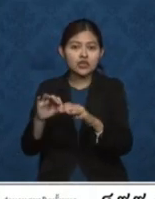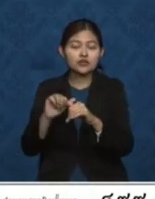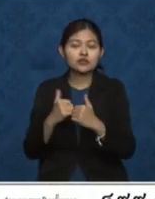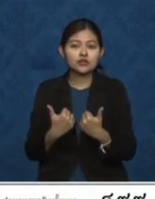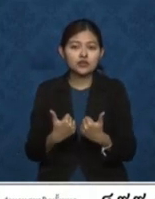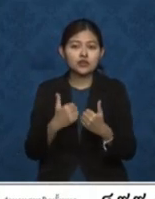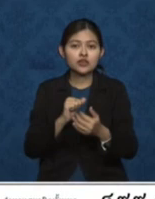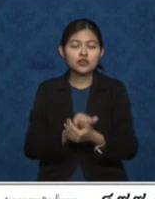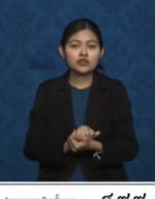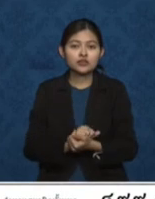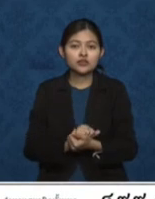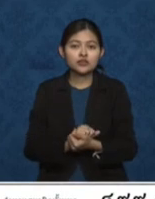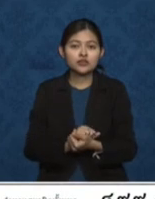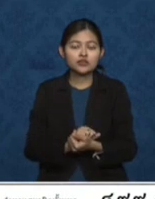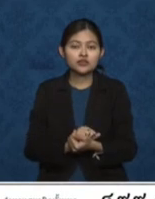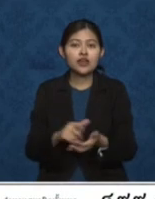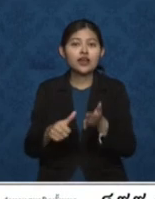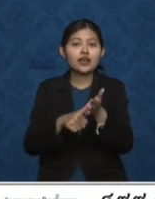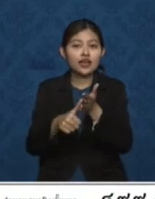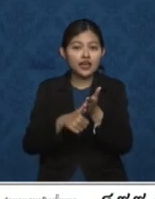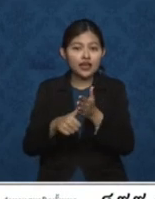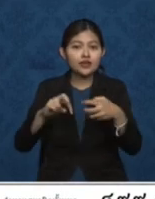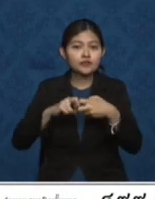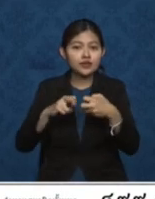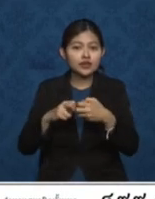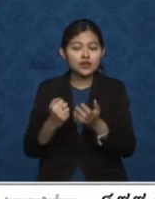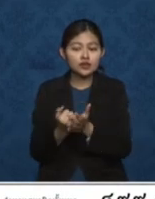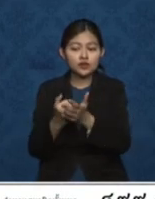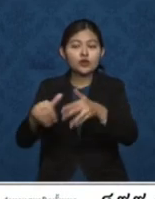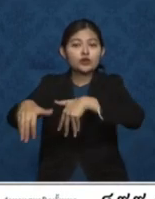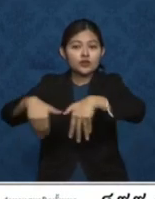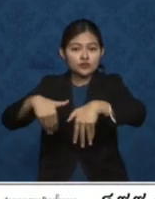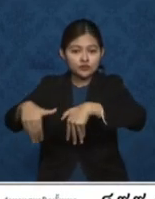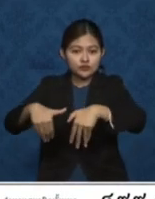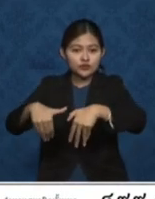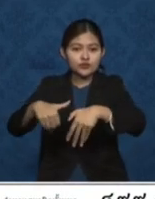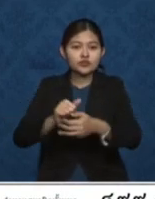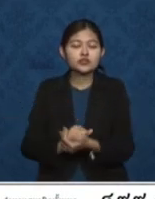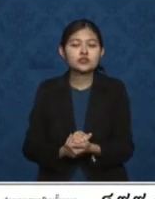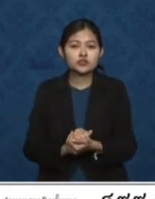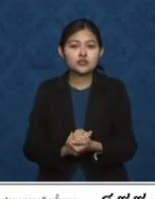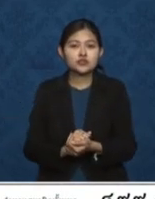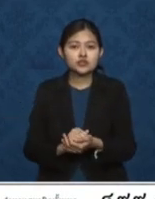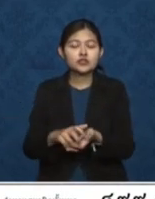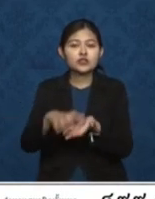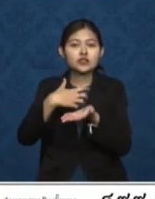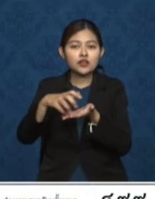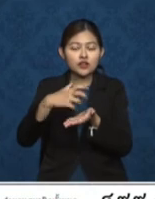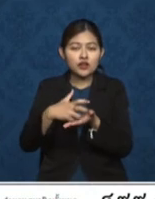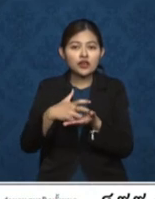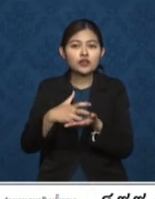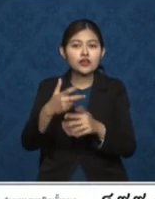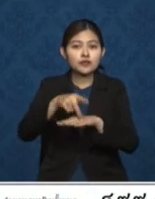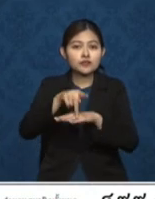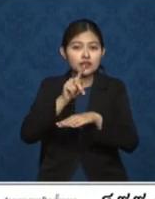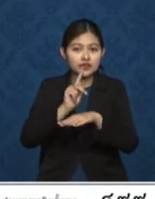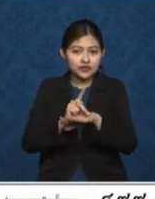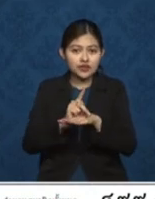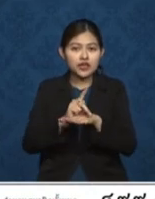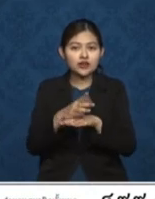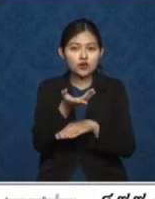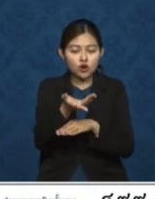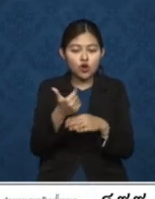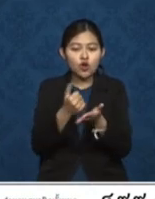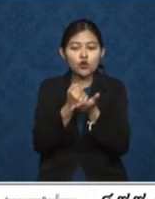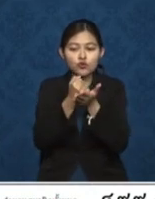สินที่จะแก้ไขปัญหากับประชาชนโดยทั่วไปดังนั้นยังกราบเรียนมายังท่านประธานสภาไปยังหน่วยงานที่เกี่ยวข้องช่วยบร